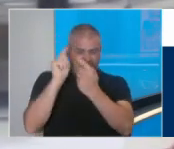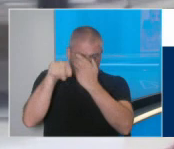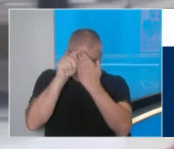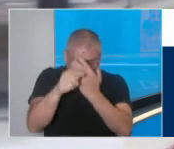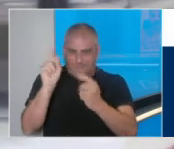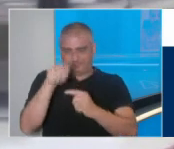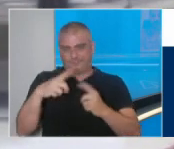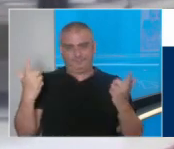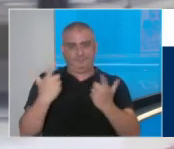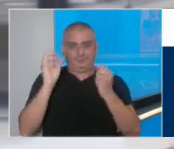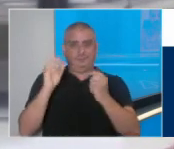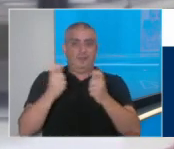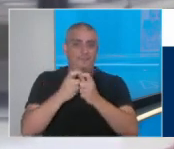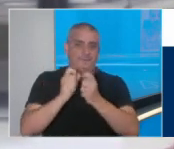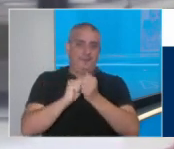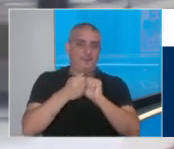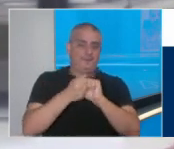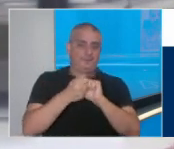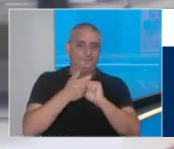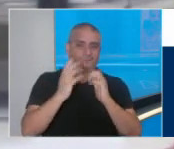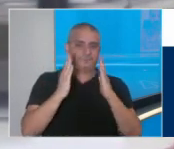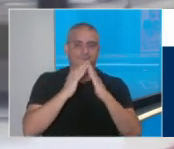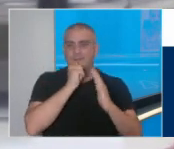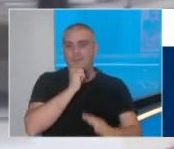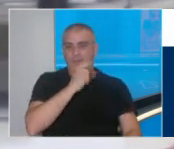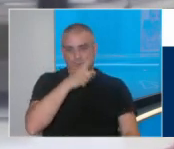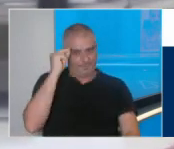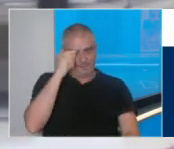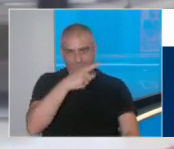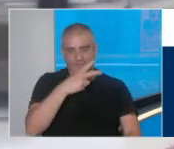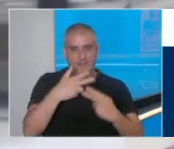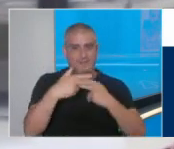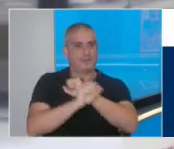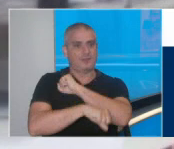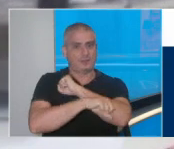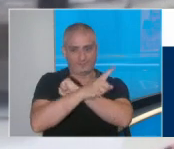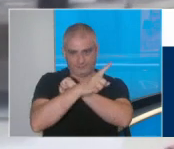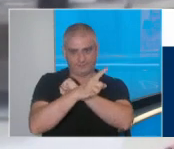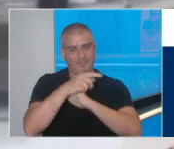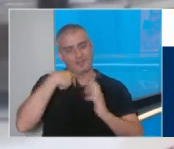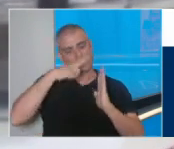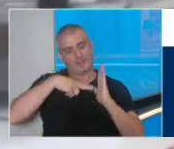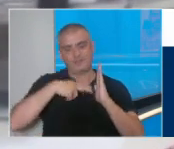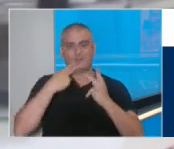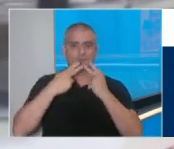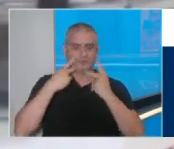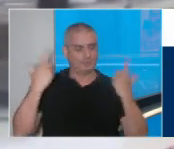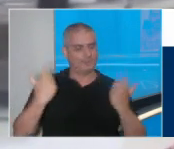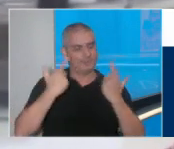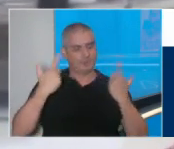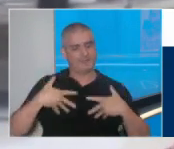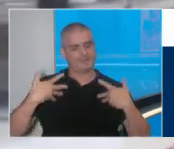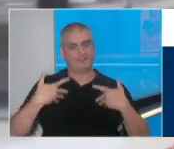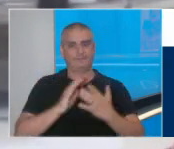של המפלגה, או לבית הירוק בתל אביב, ליד האוניברסיטה, להקראת התוצאות, אירוע חגיגי